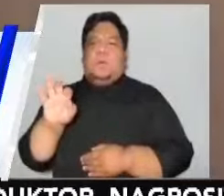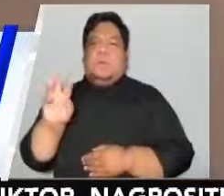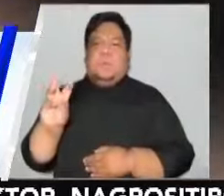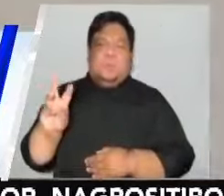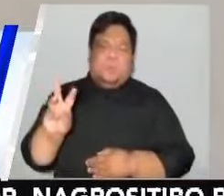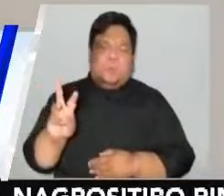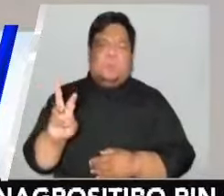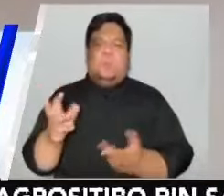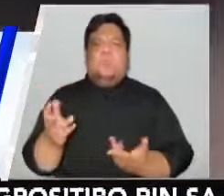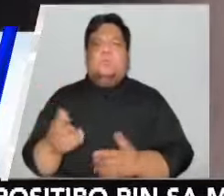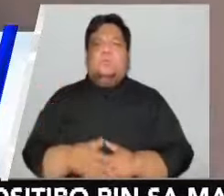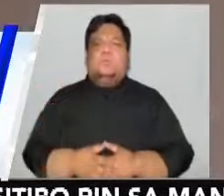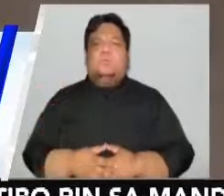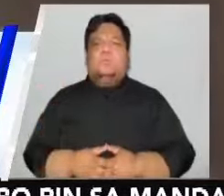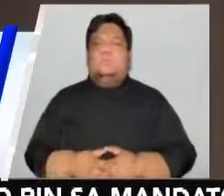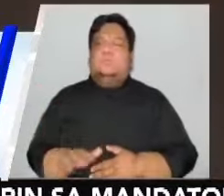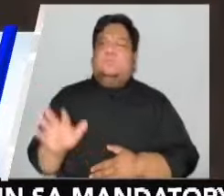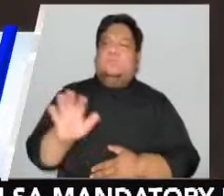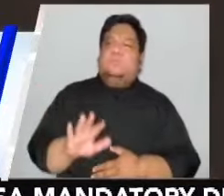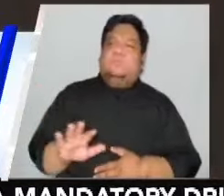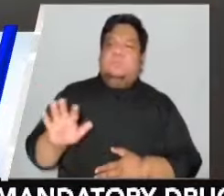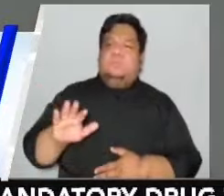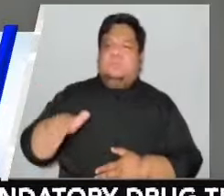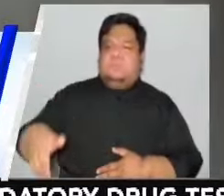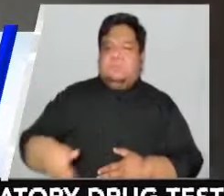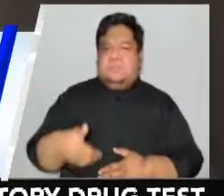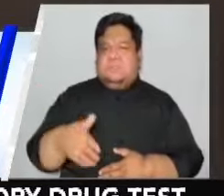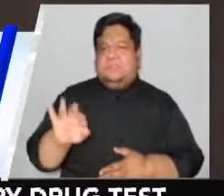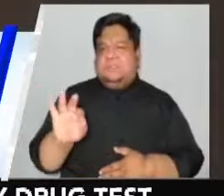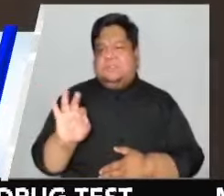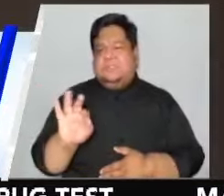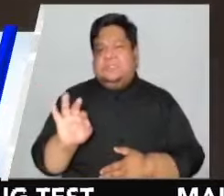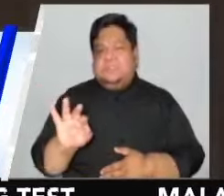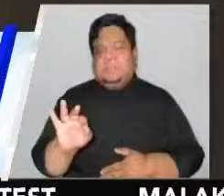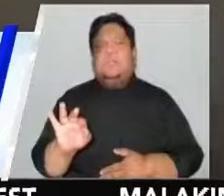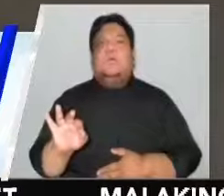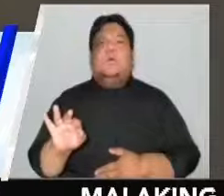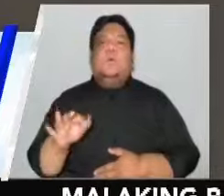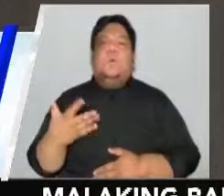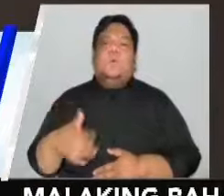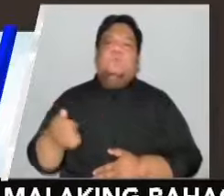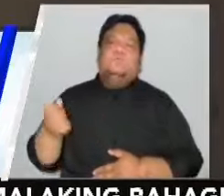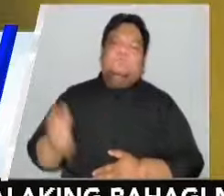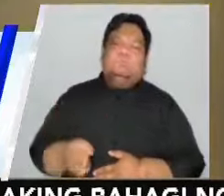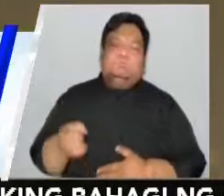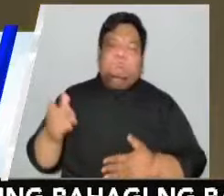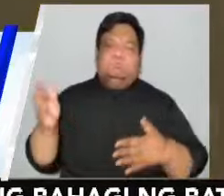bandang alas 7, ay ramdam na ramdam na ang napakalakas ng hangin, nampas ng